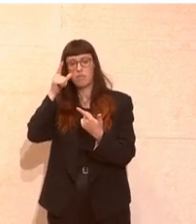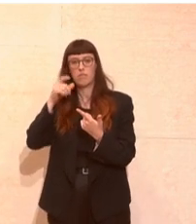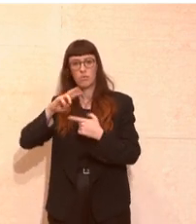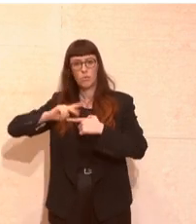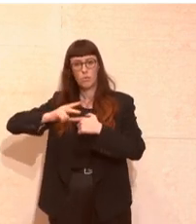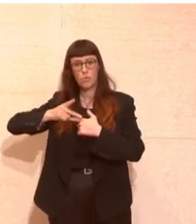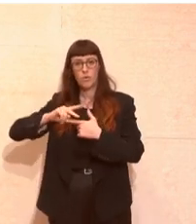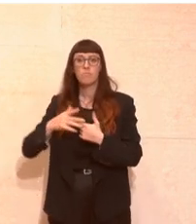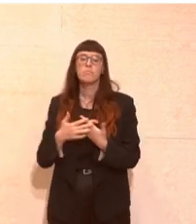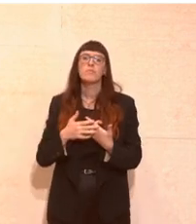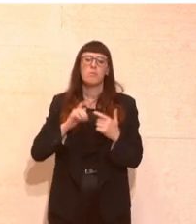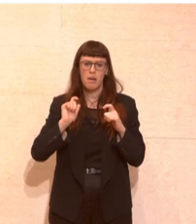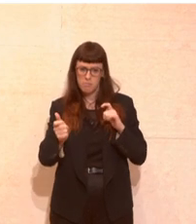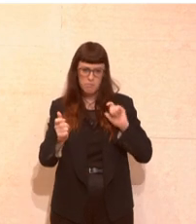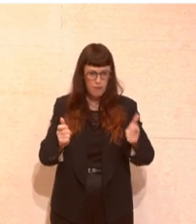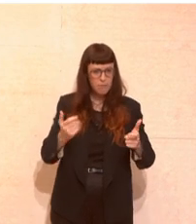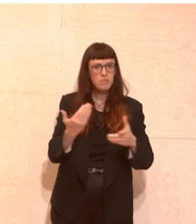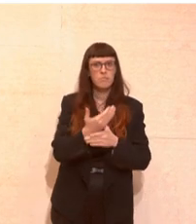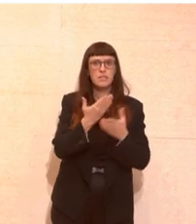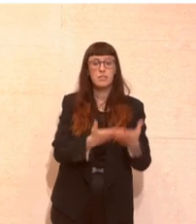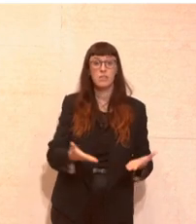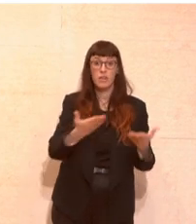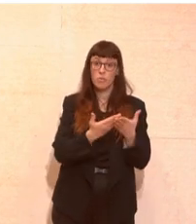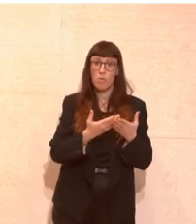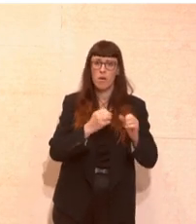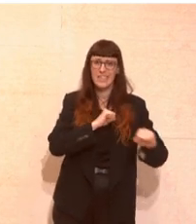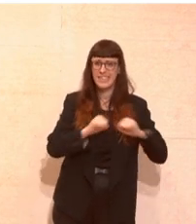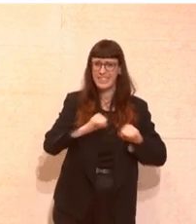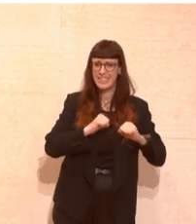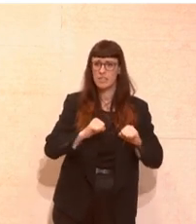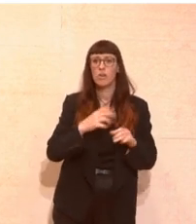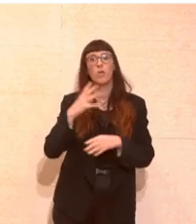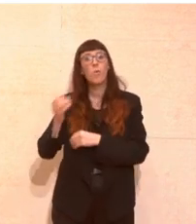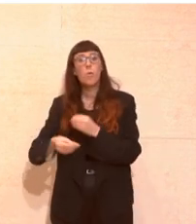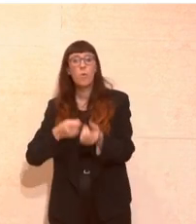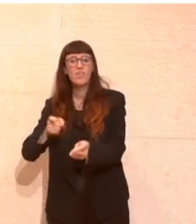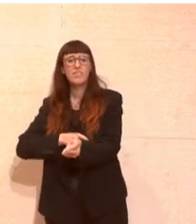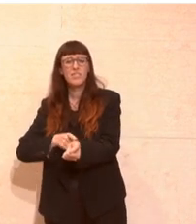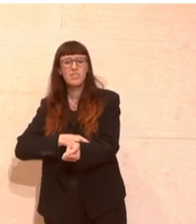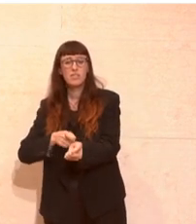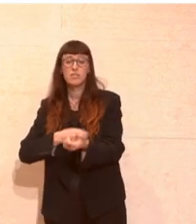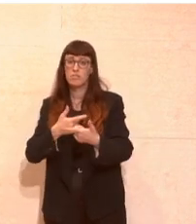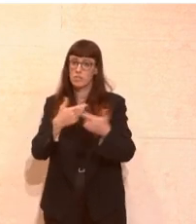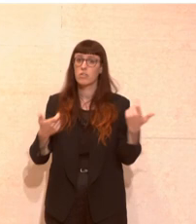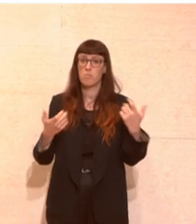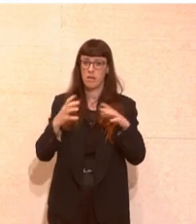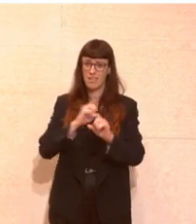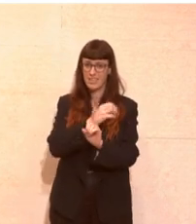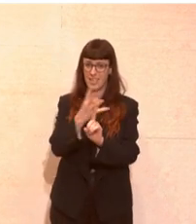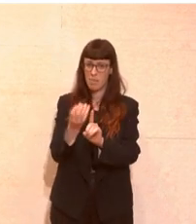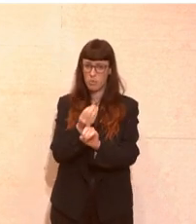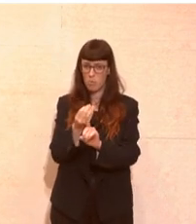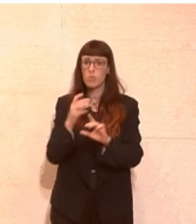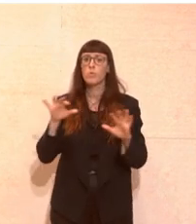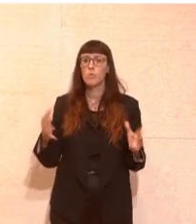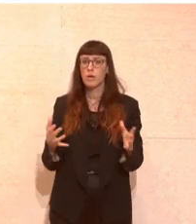et d'hyperactivité, et là, elle a décrit trois trajectoires, donc pas beaucoup de symptômes, mieux ou beaucoup de symptômes. Et elle a pu montrer que les deux